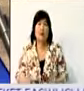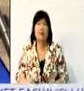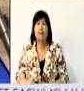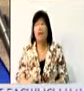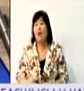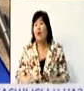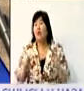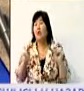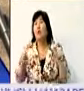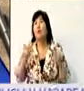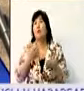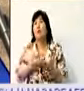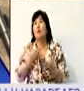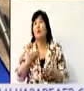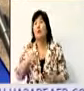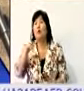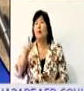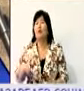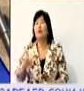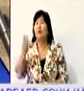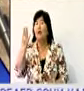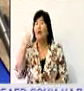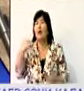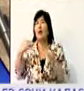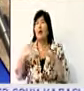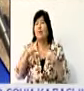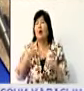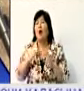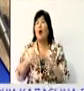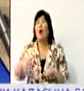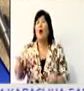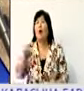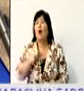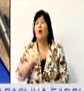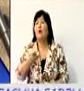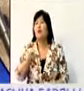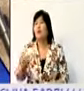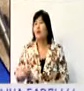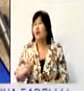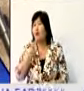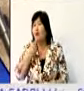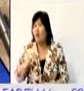мәнісінде бұл кісінің ана ханға баратын жағдайы ауылда көз қиын болып,